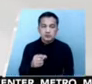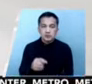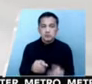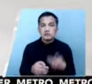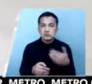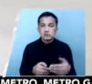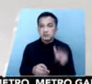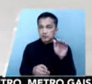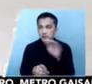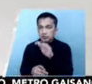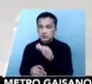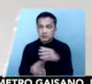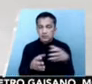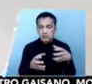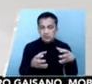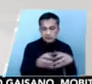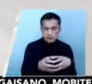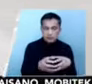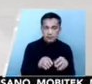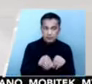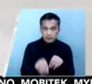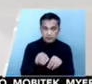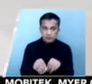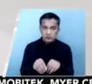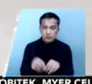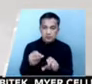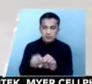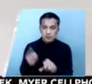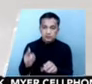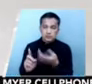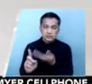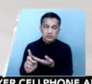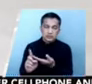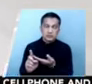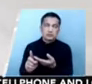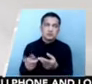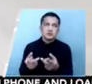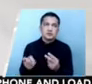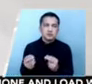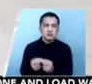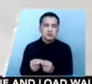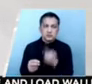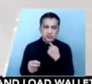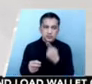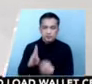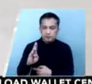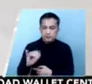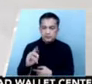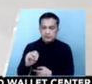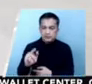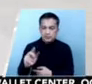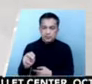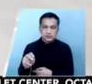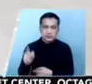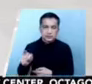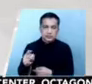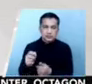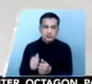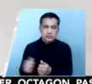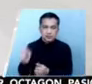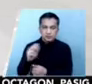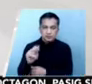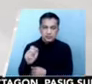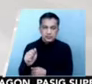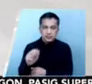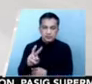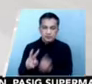samahang pang-agrikultura na magbitiw na siya sa pwesto. Ani Balisacan, bilang kalihim ng NEDA at Vice Chair ng